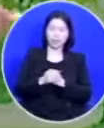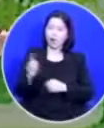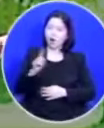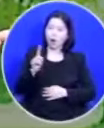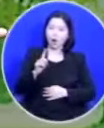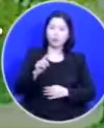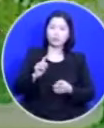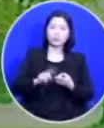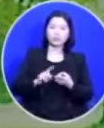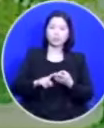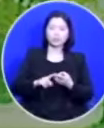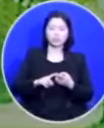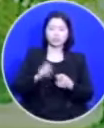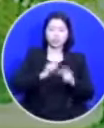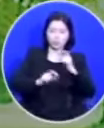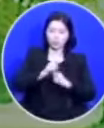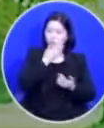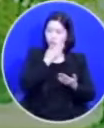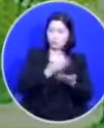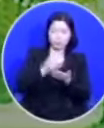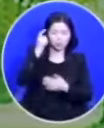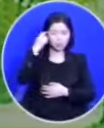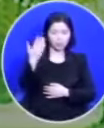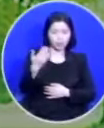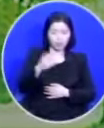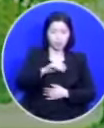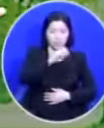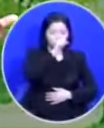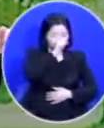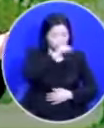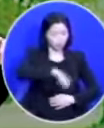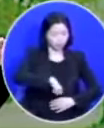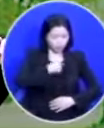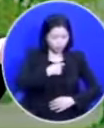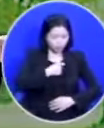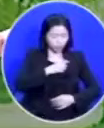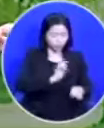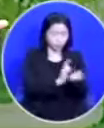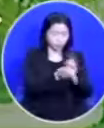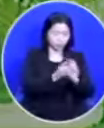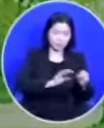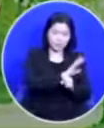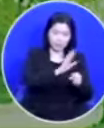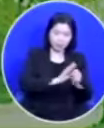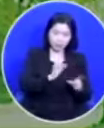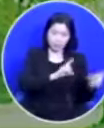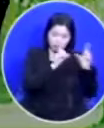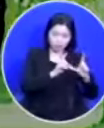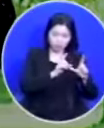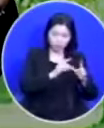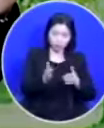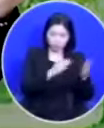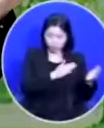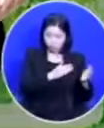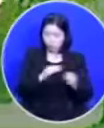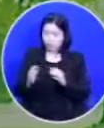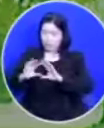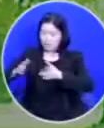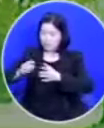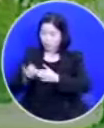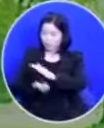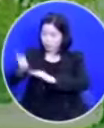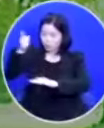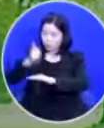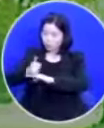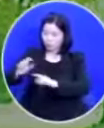어느게 더 중요합니까 선하고 어렵게 사는 거 서로 사랑하며 사는 거 하고 세상에서 성공하고 사는거 하고 여러분